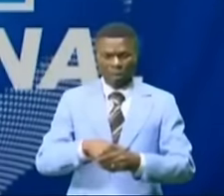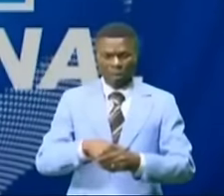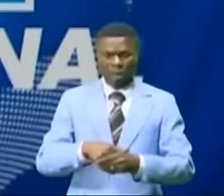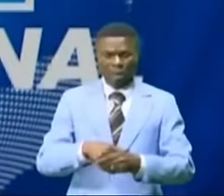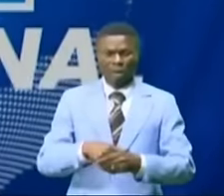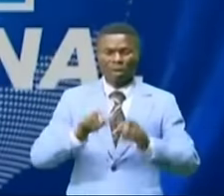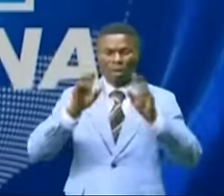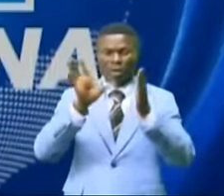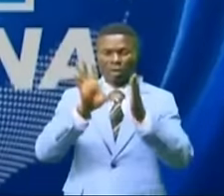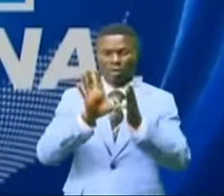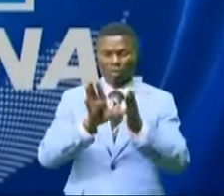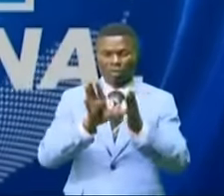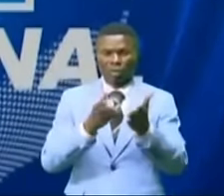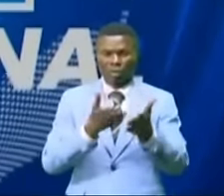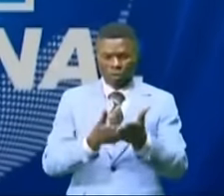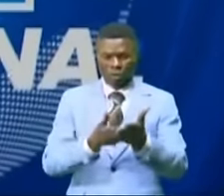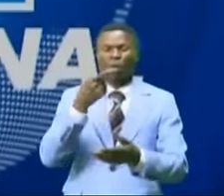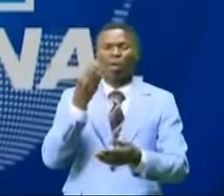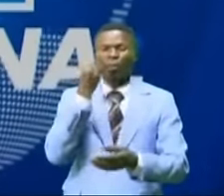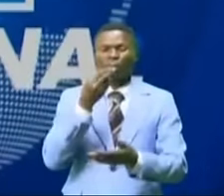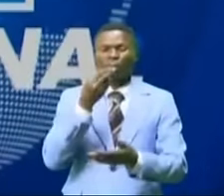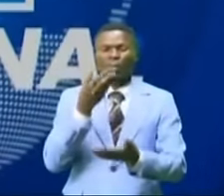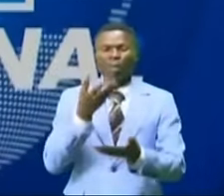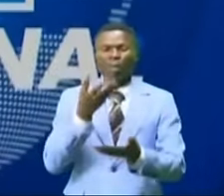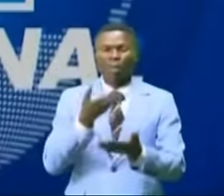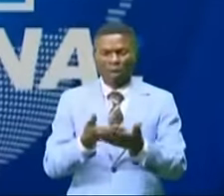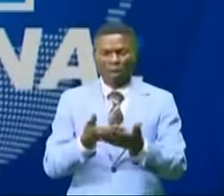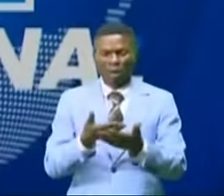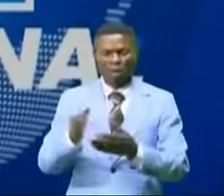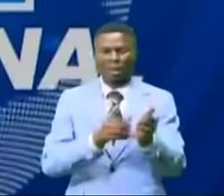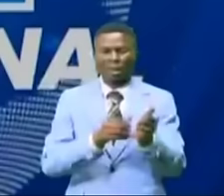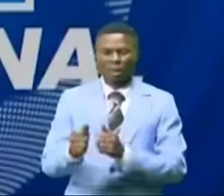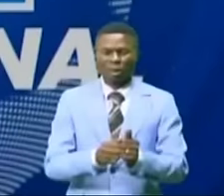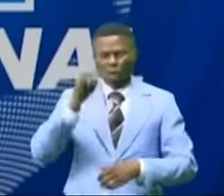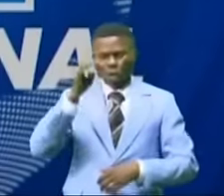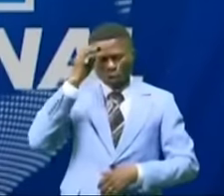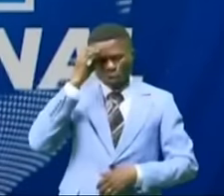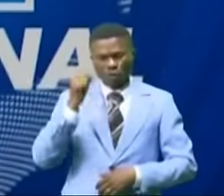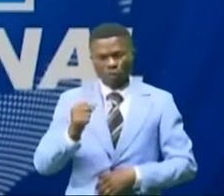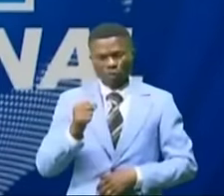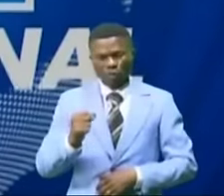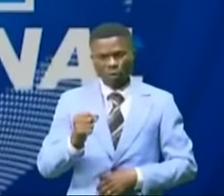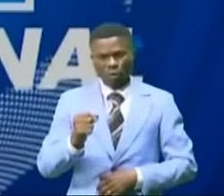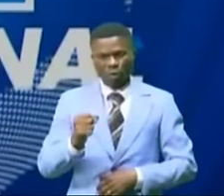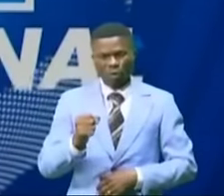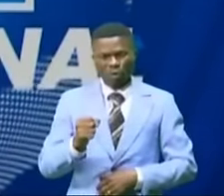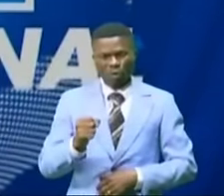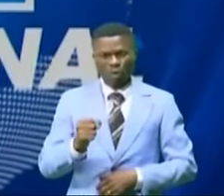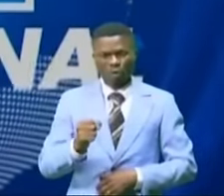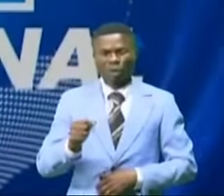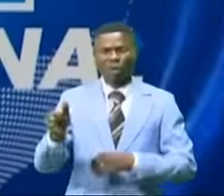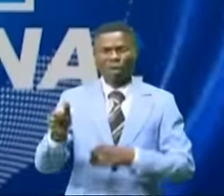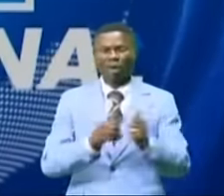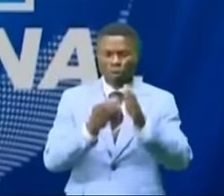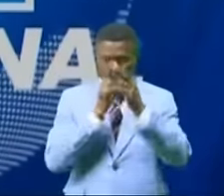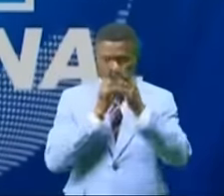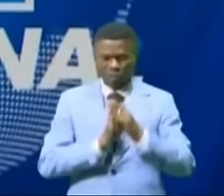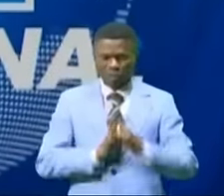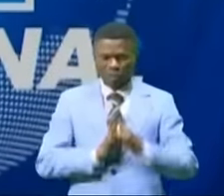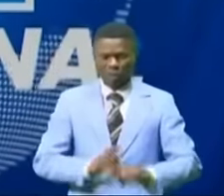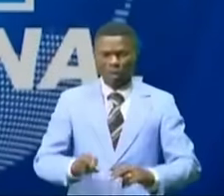cette vidéo, lesquelles proposent des insinuations dénouées de toute